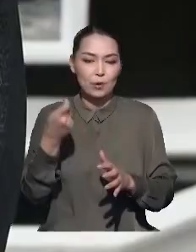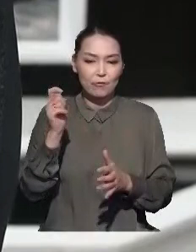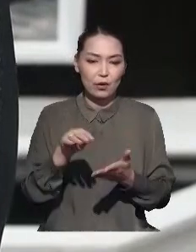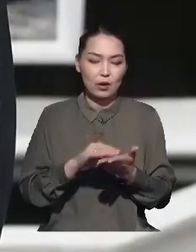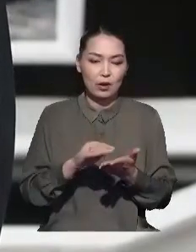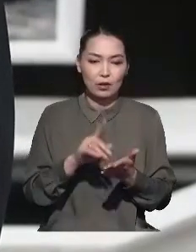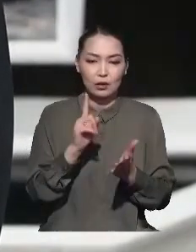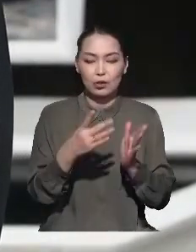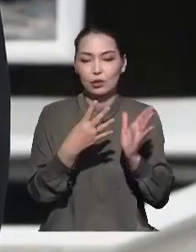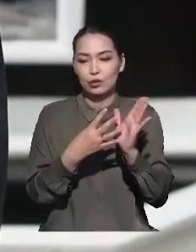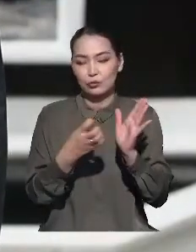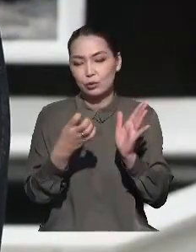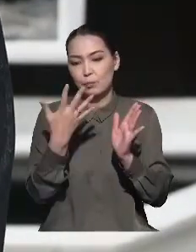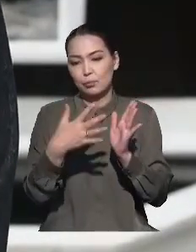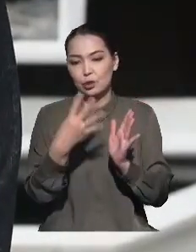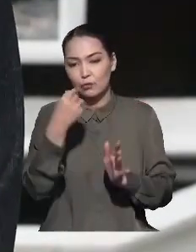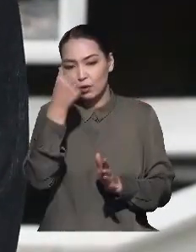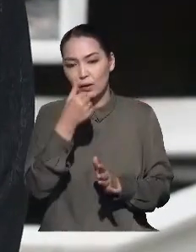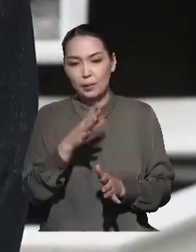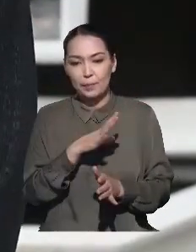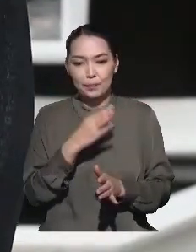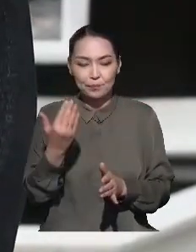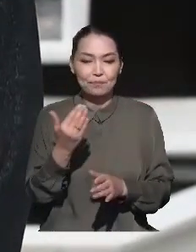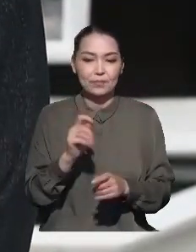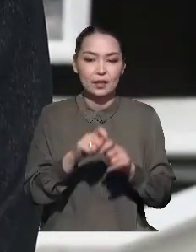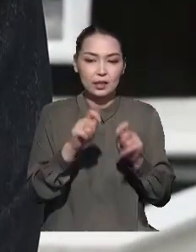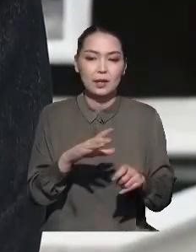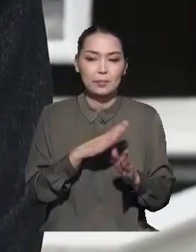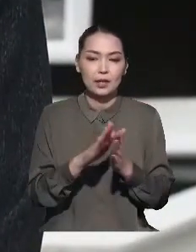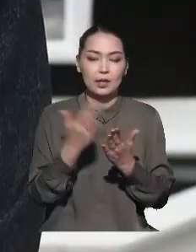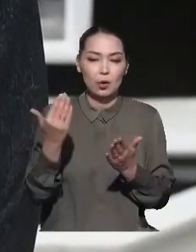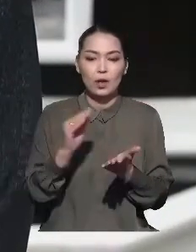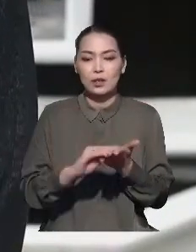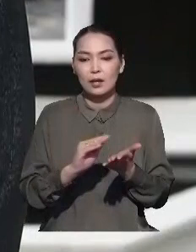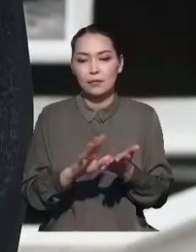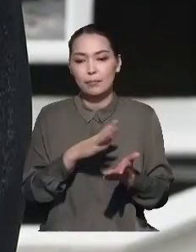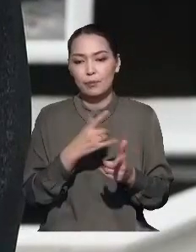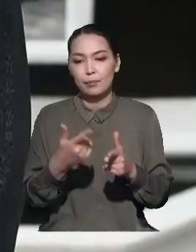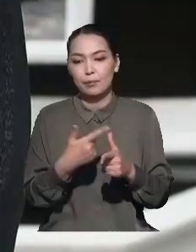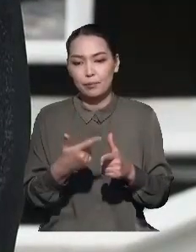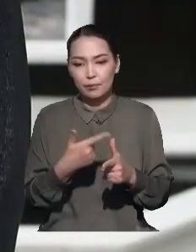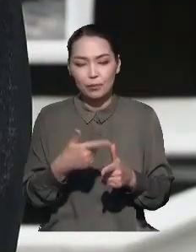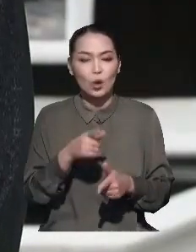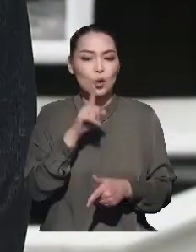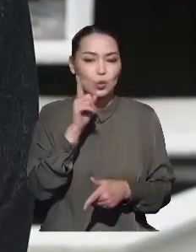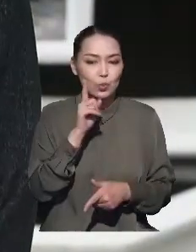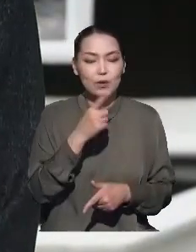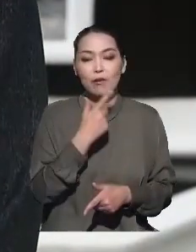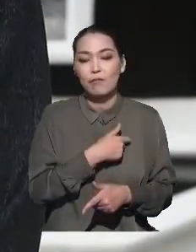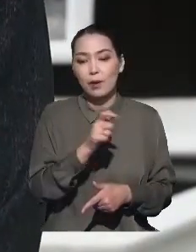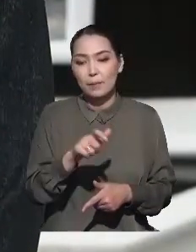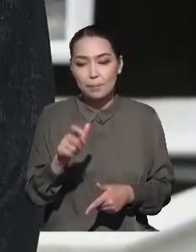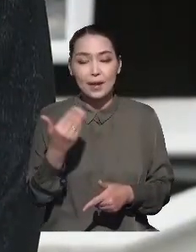1954 году была издана Первая книга которую он написал она называется юные Партизаны то есть первая